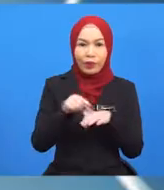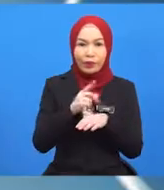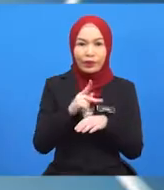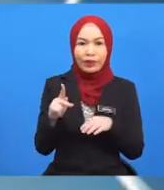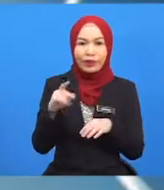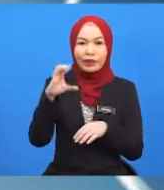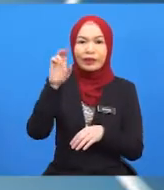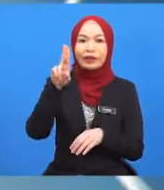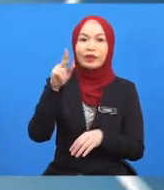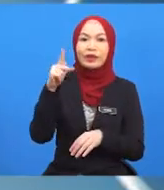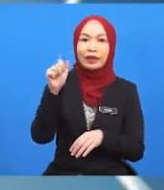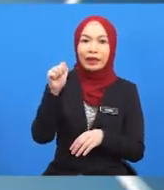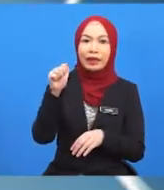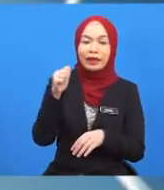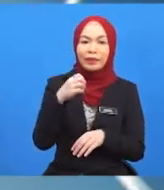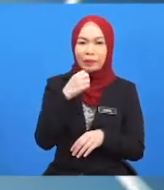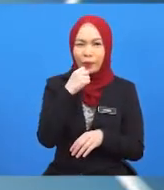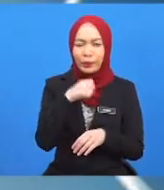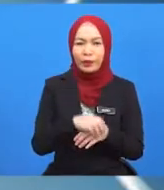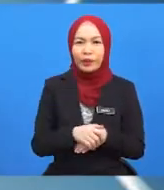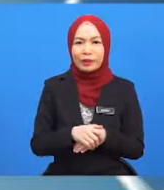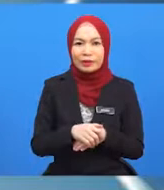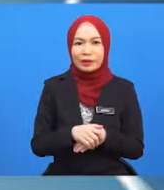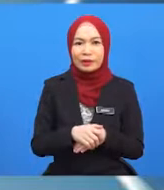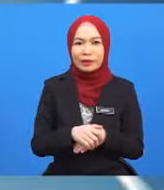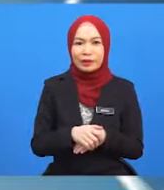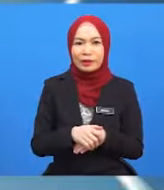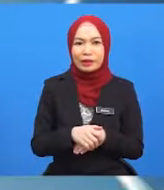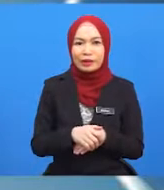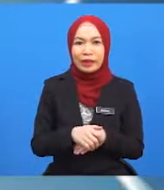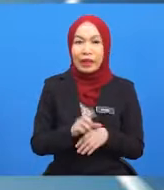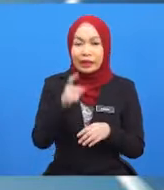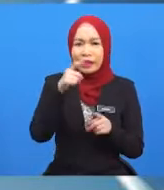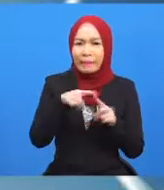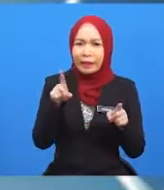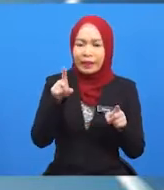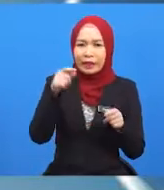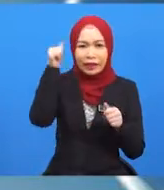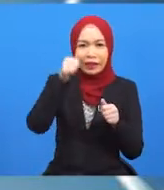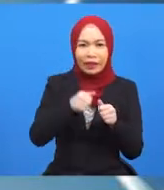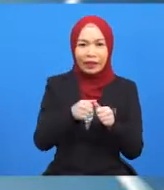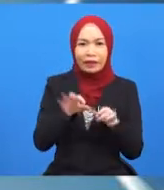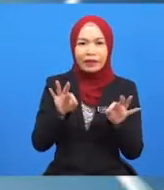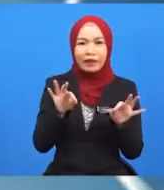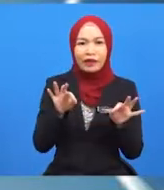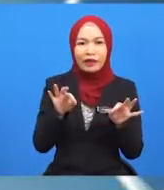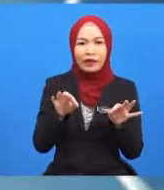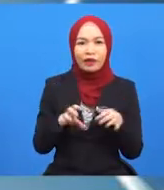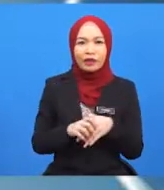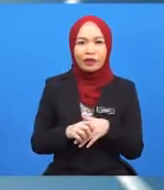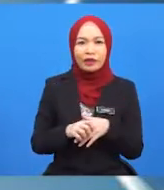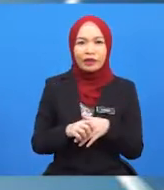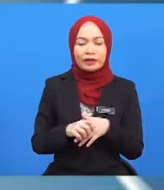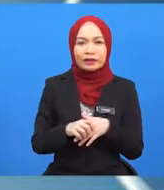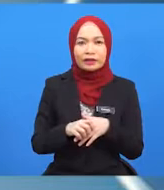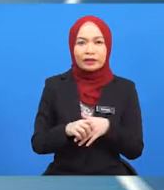Tapi ingat, jika kita dapat sengatan lebah dalam jumlah lebah ataupun penyengat yang banyak